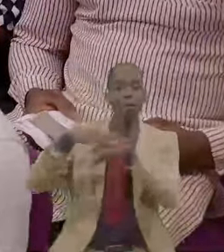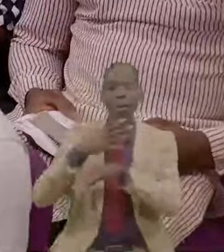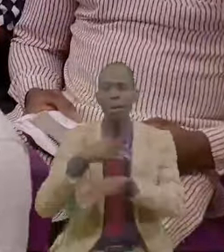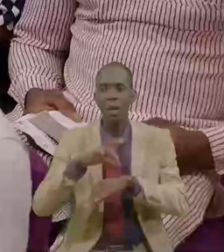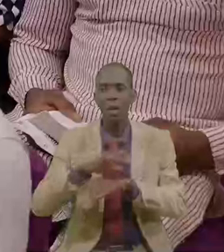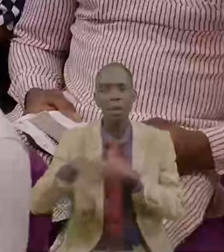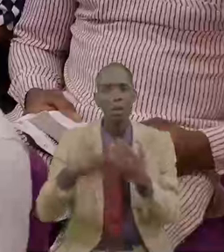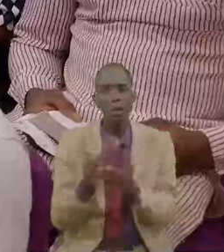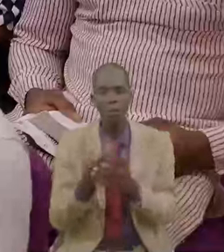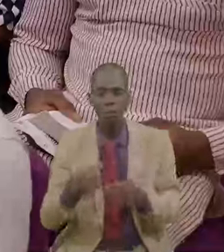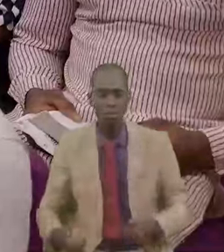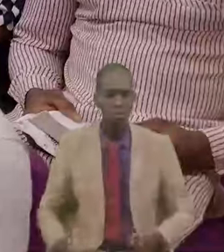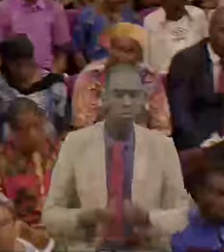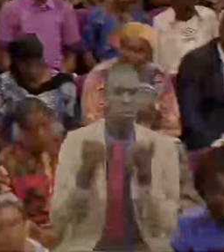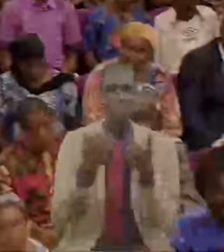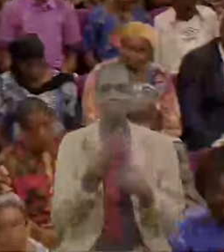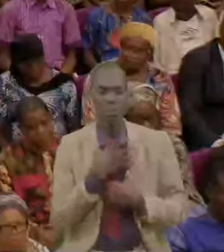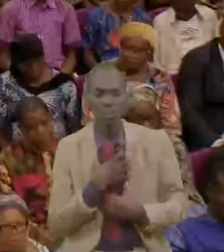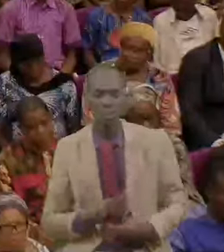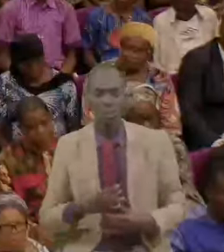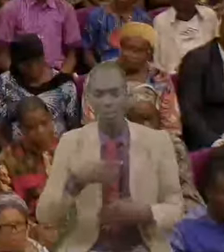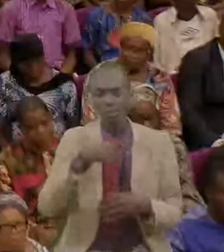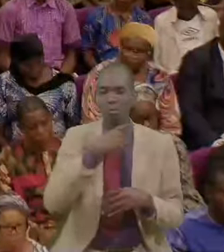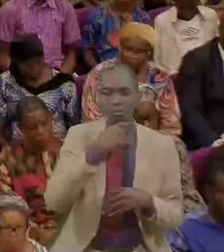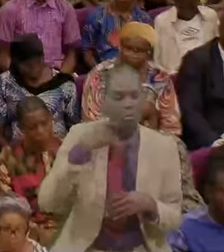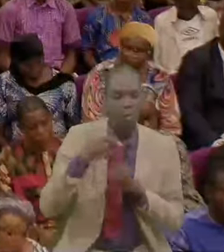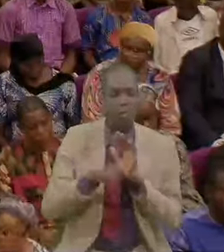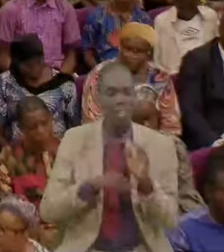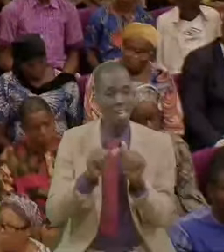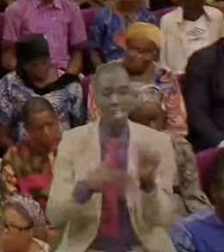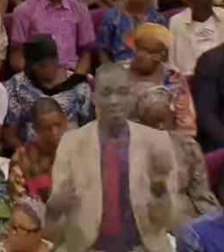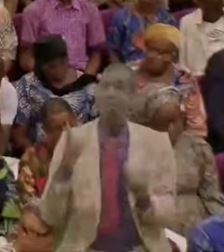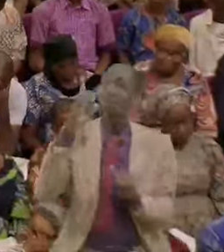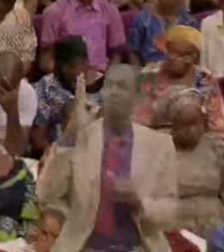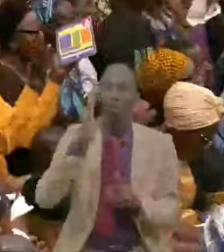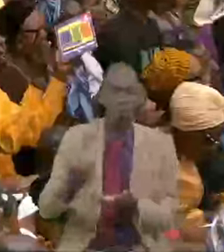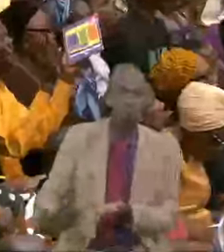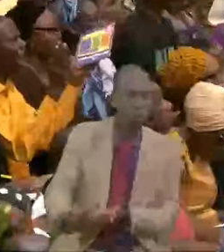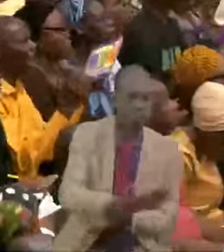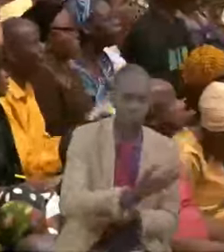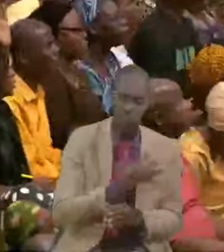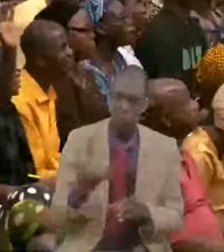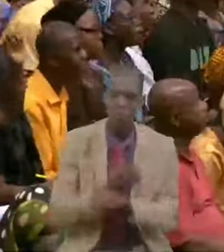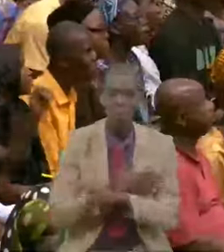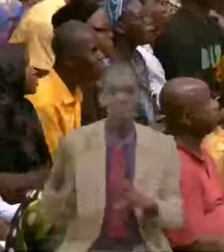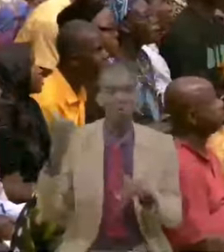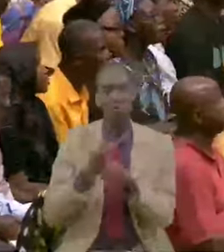défis de famine, ces défis de pénurie, tout sera ôté. Voilà